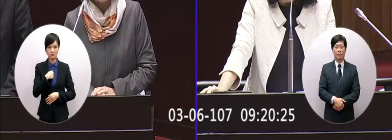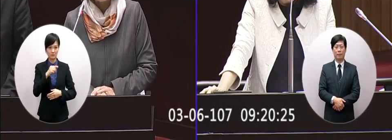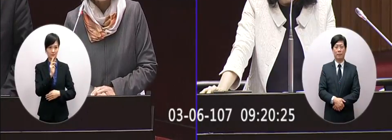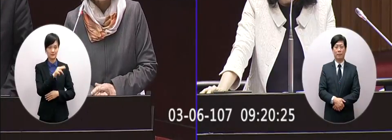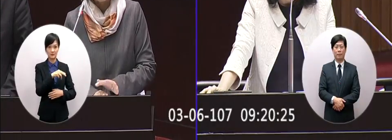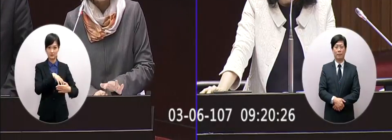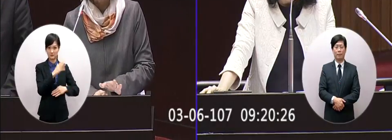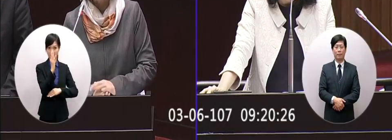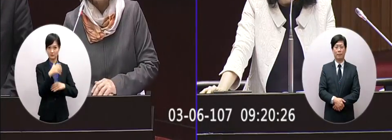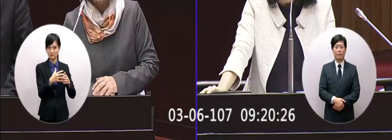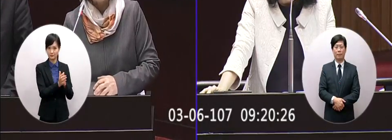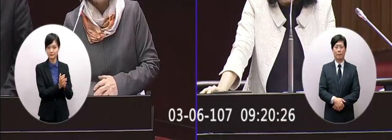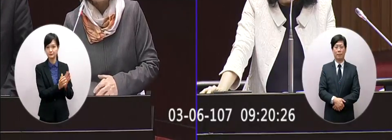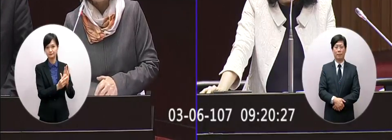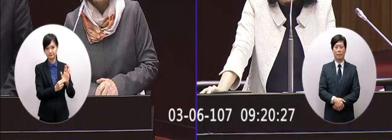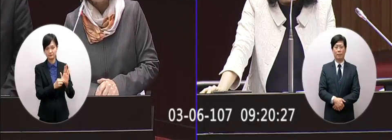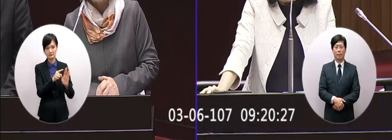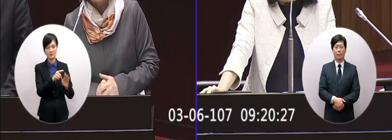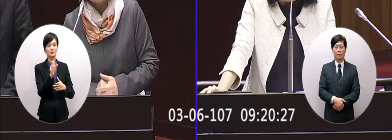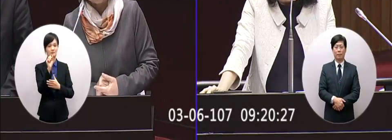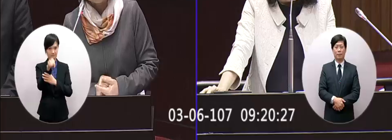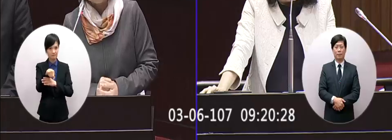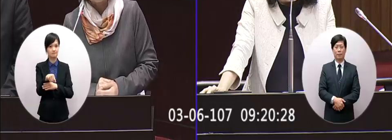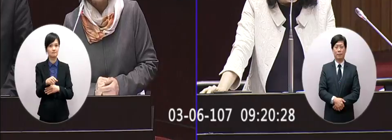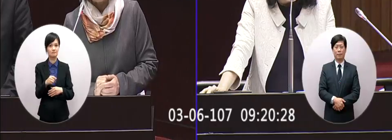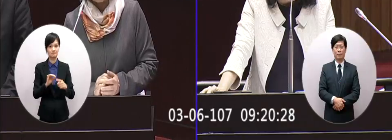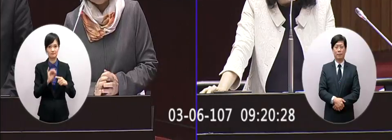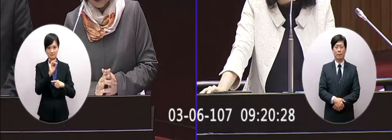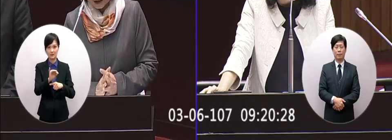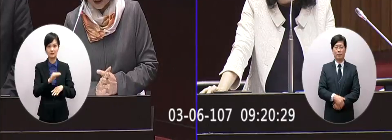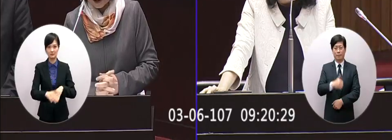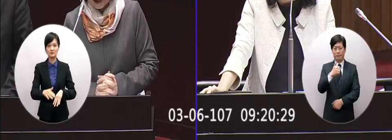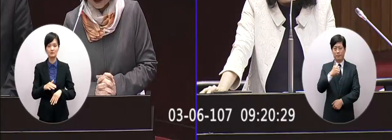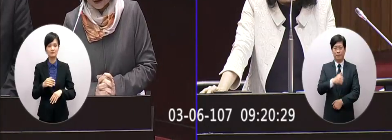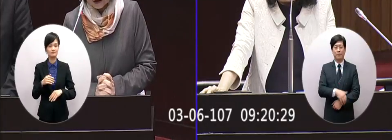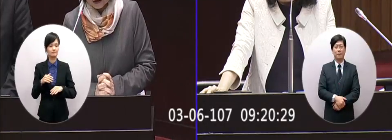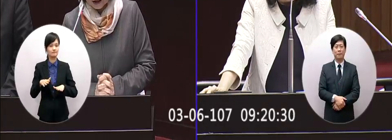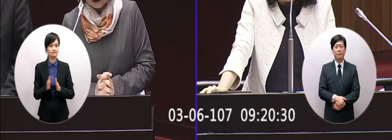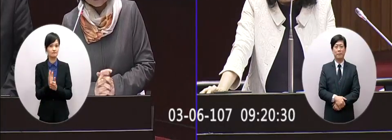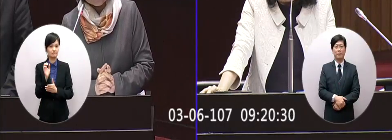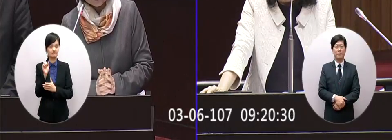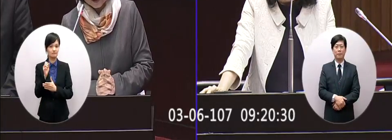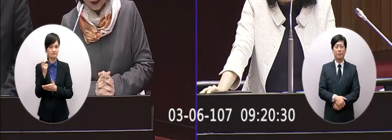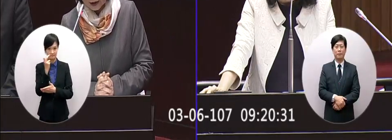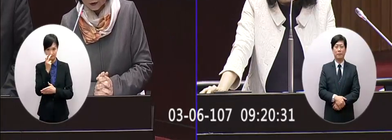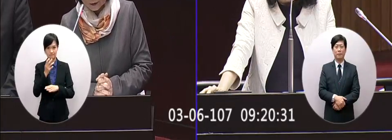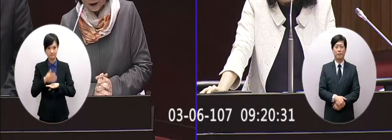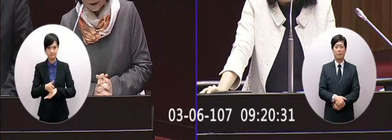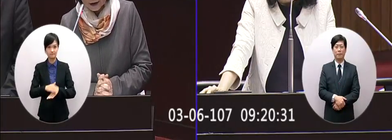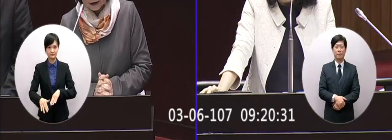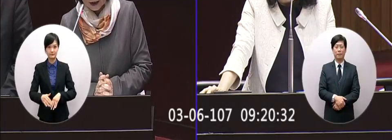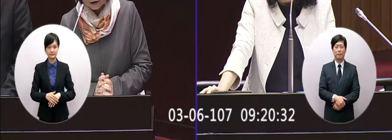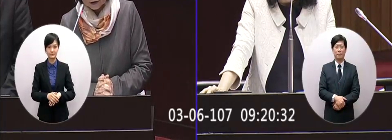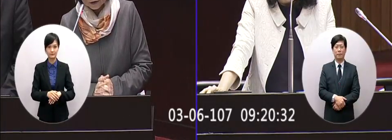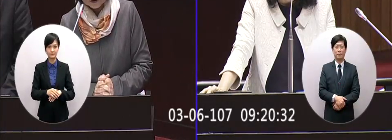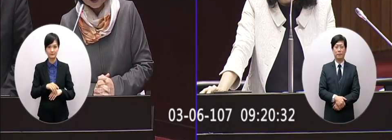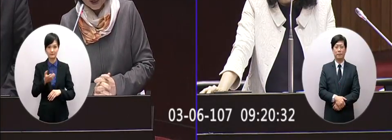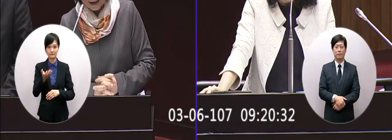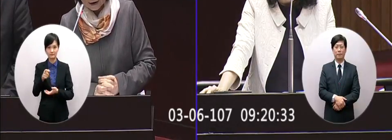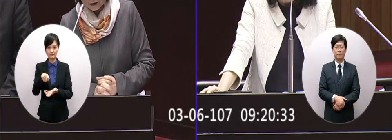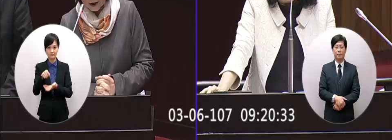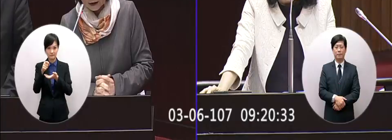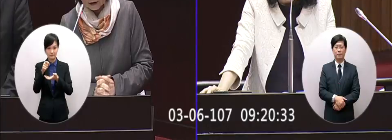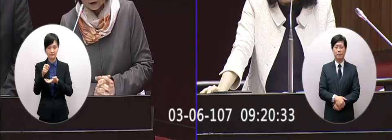政部完全支持，所以这个部分是会很顺利的就会核定。 好，谢谢。 但是委员刚刚特别提到的，就是